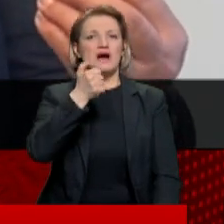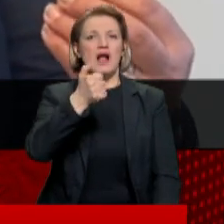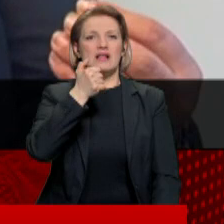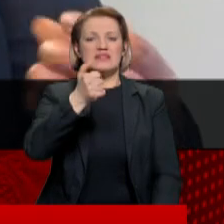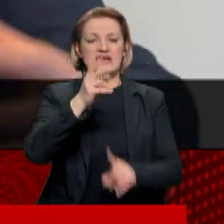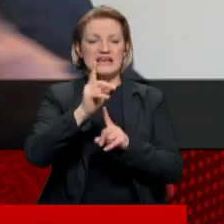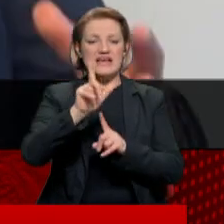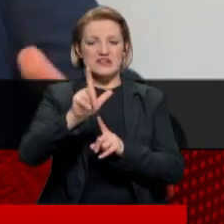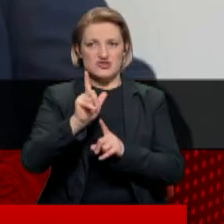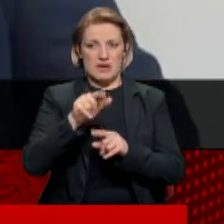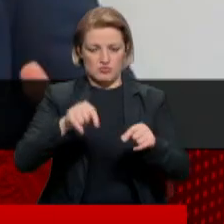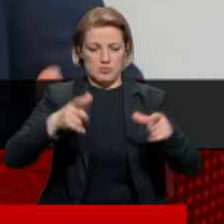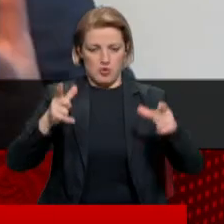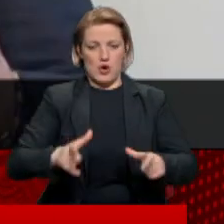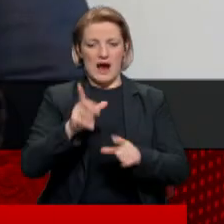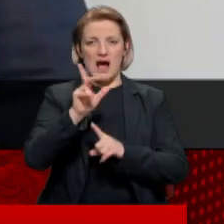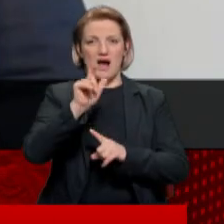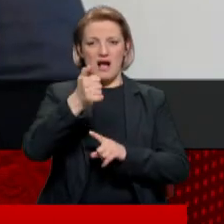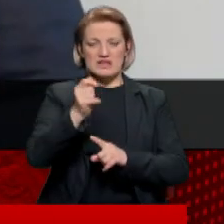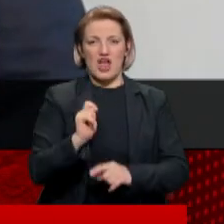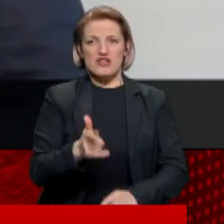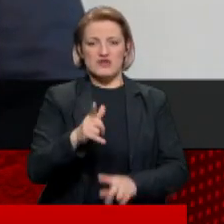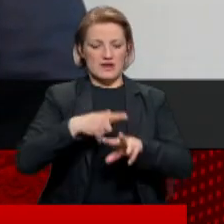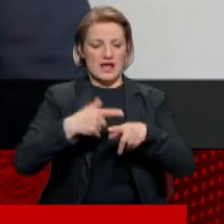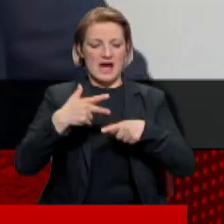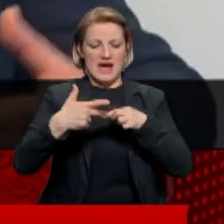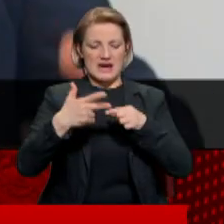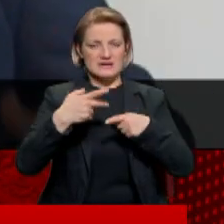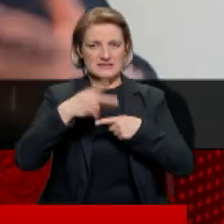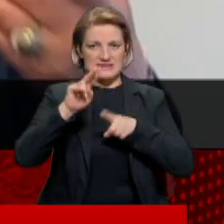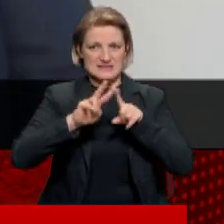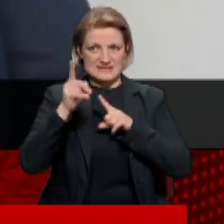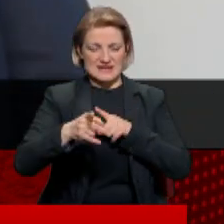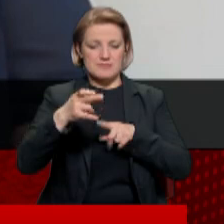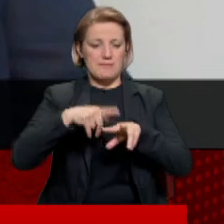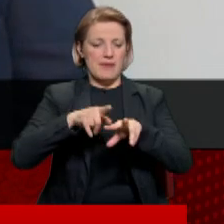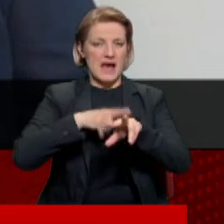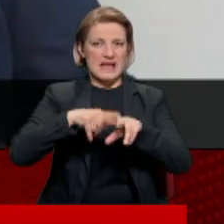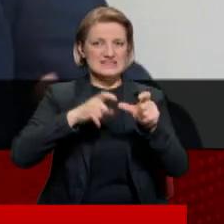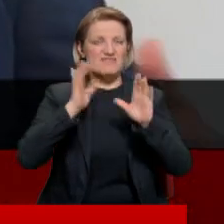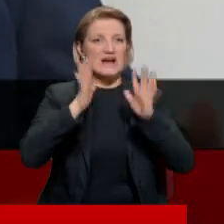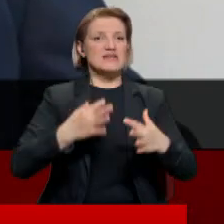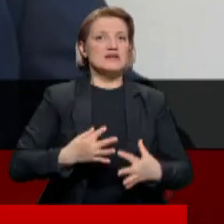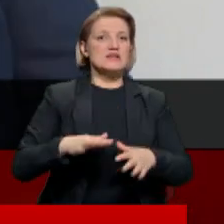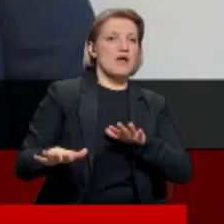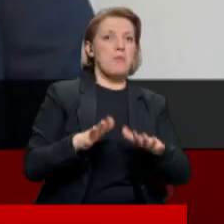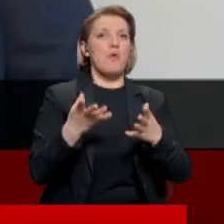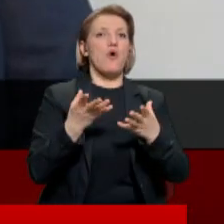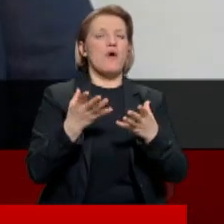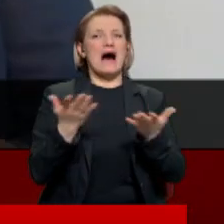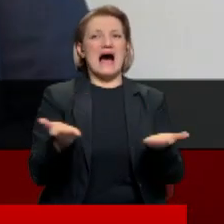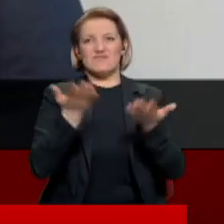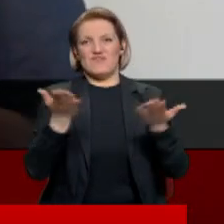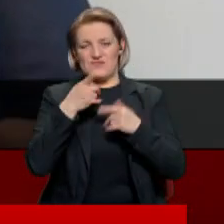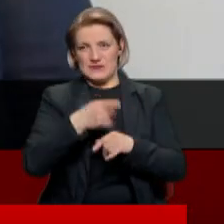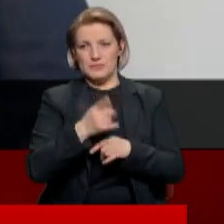6 ilçede bu bölgede, üstelik Erzin, Dört Yol, Payas'ta çok hissedilmemesine rağmen, yani o daha